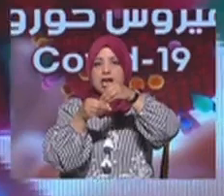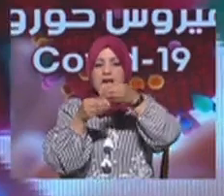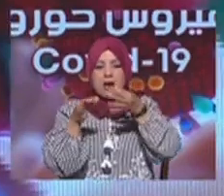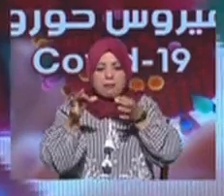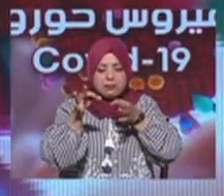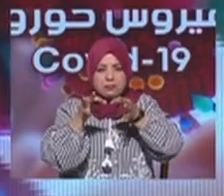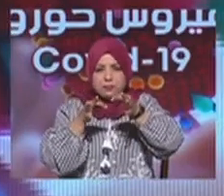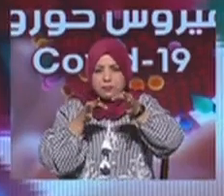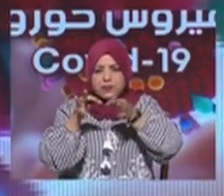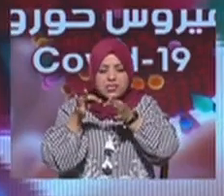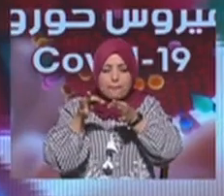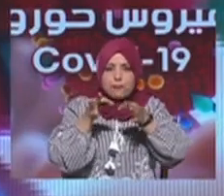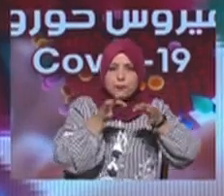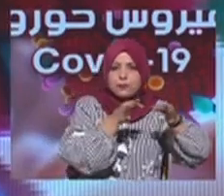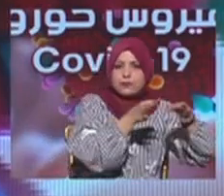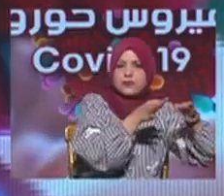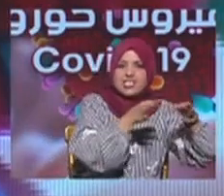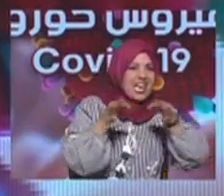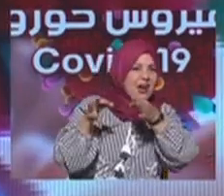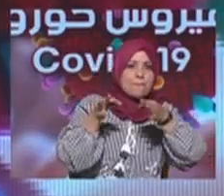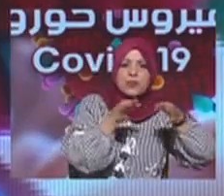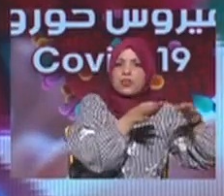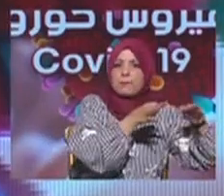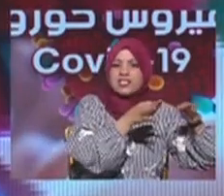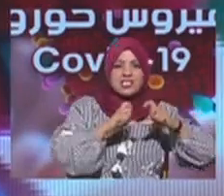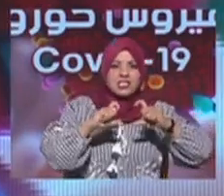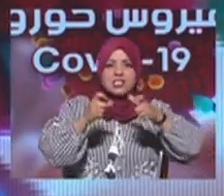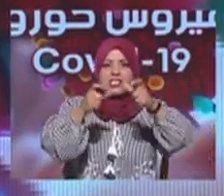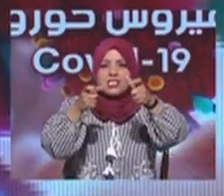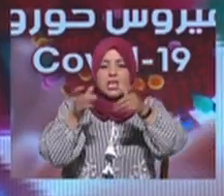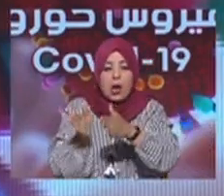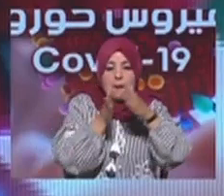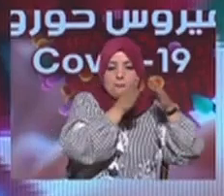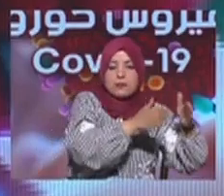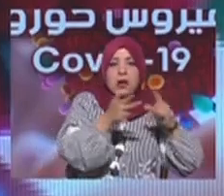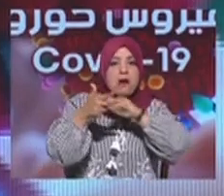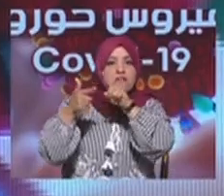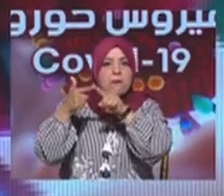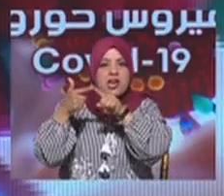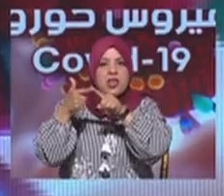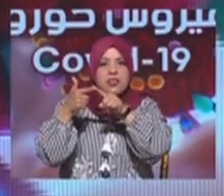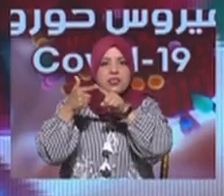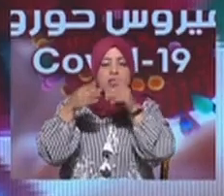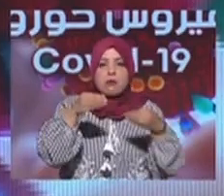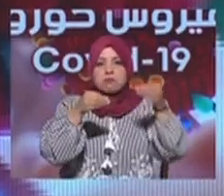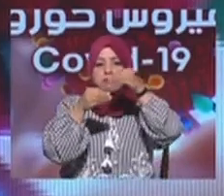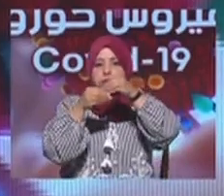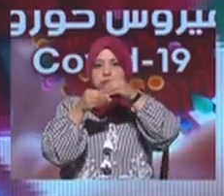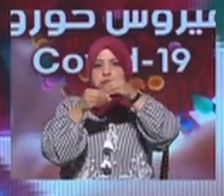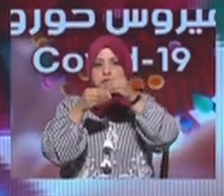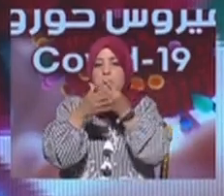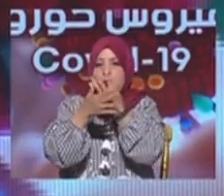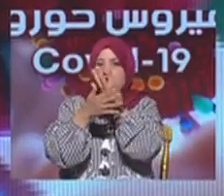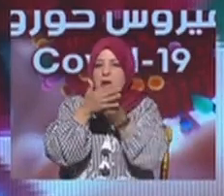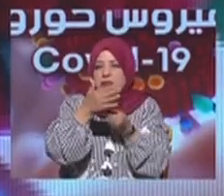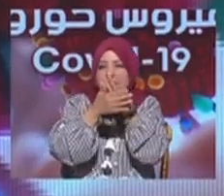تاخذ الاكستراكسيون تاع الجينوم نتاعو، وبعديك تعمل له ملتيبليكاسيون، تعمل له تكاثر تكاثر وتكاثر